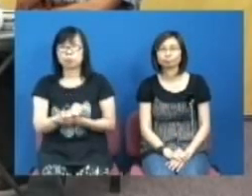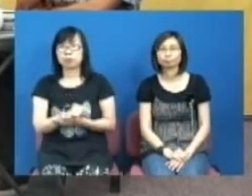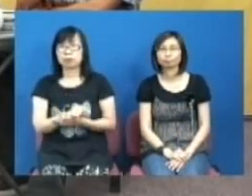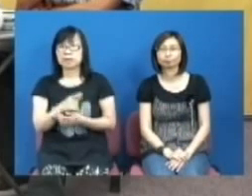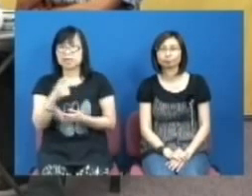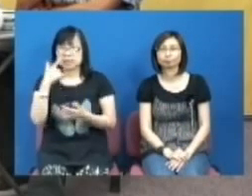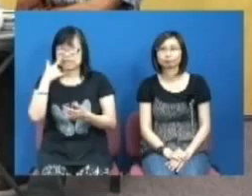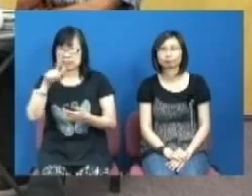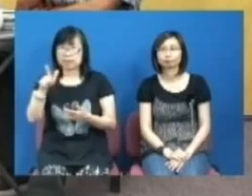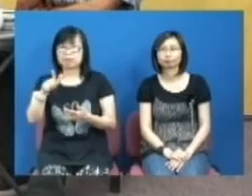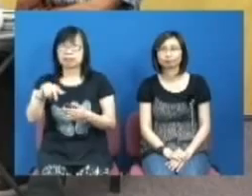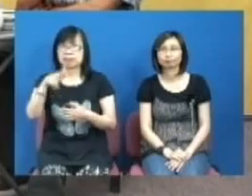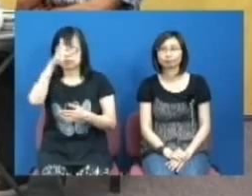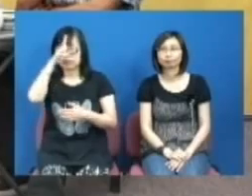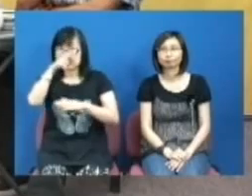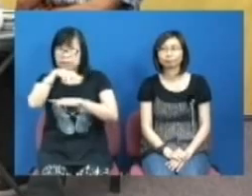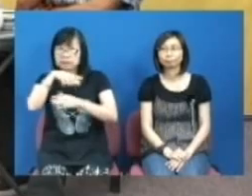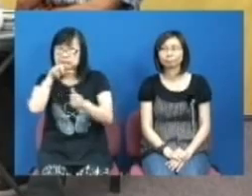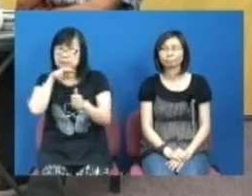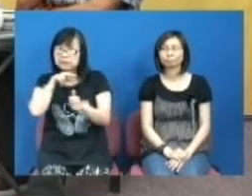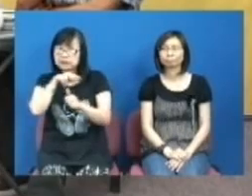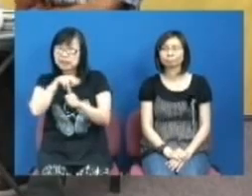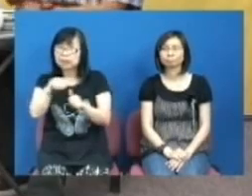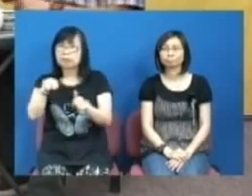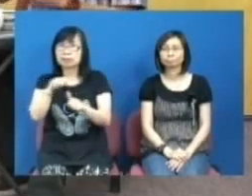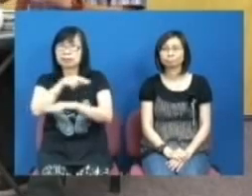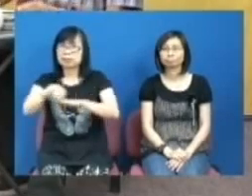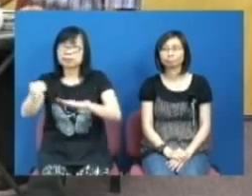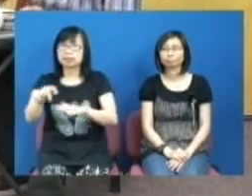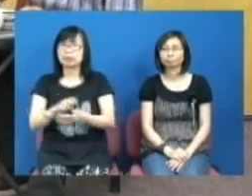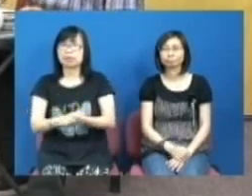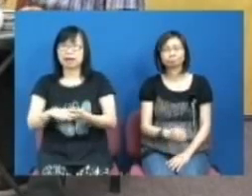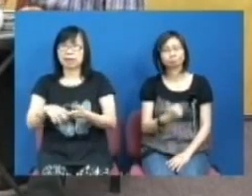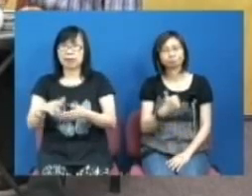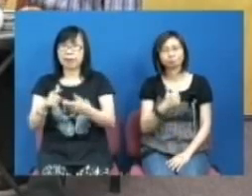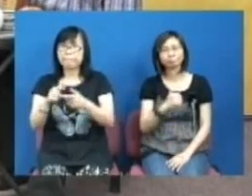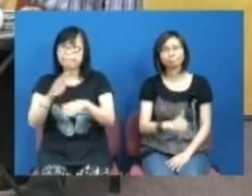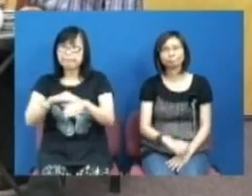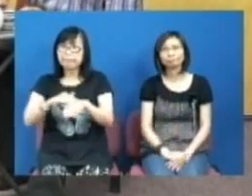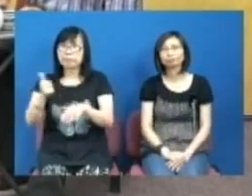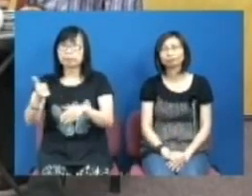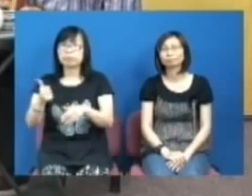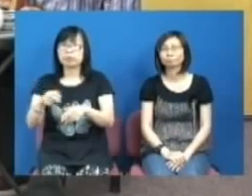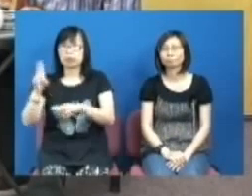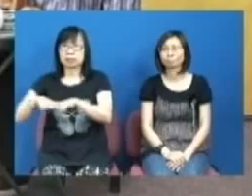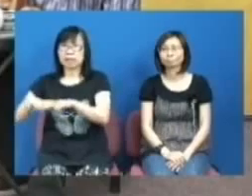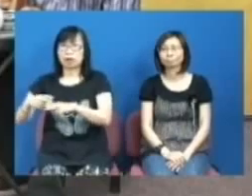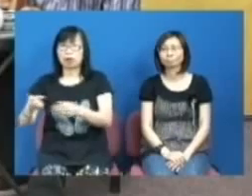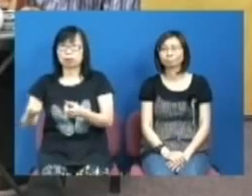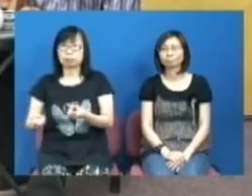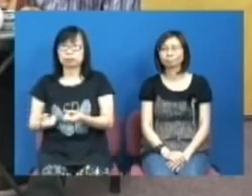新的政制底下，又加上中共啱啱發咗達，所造成巨大的一